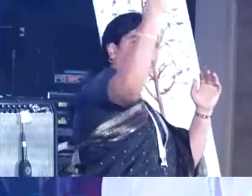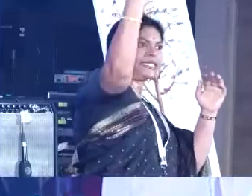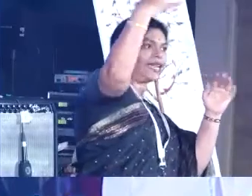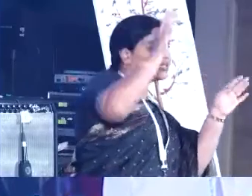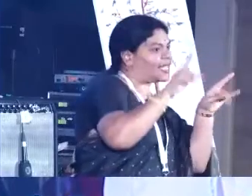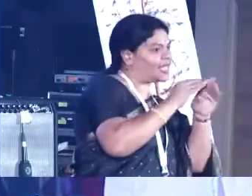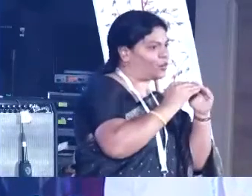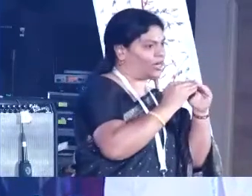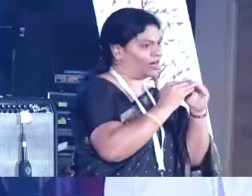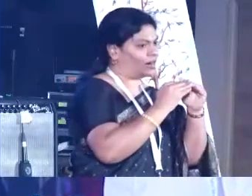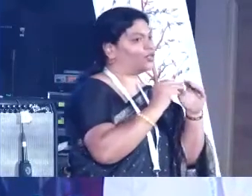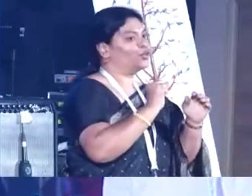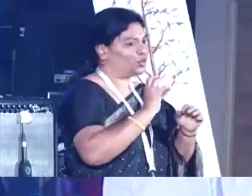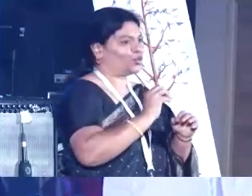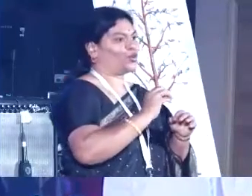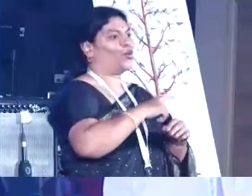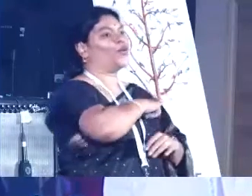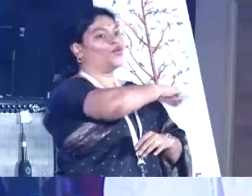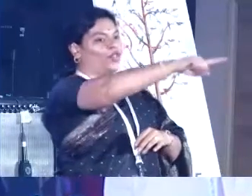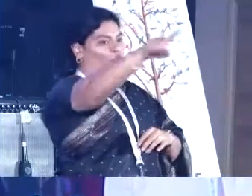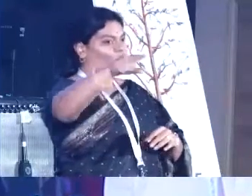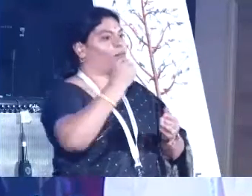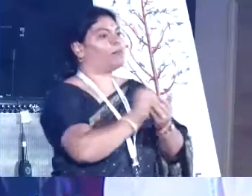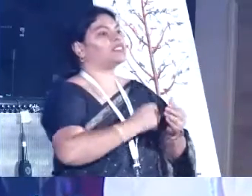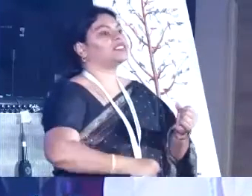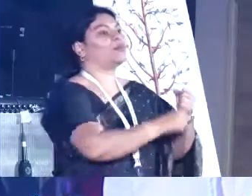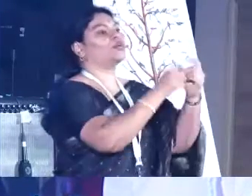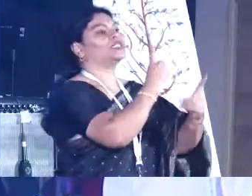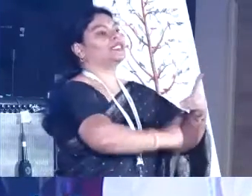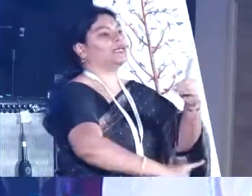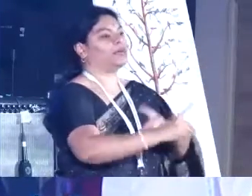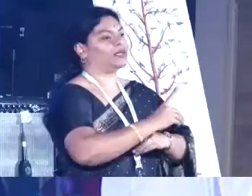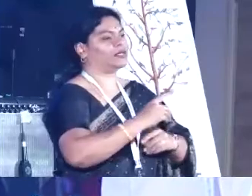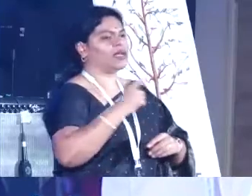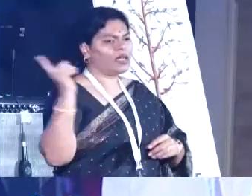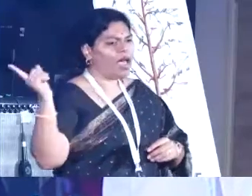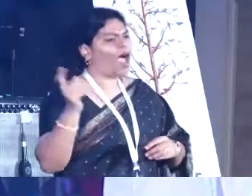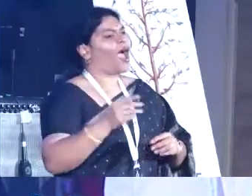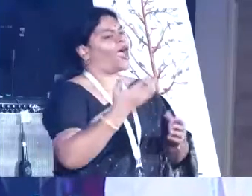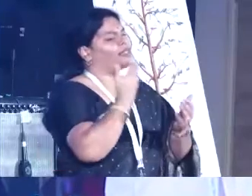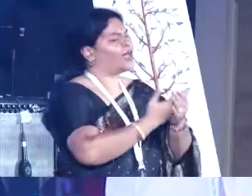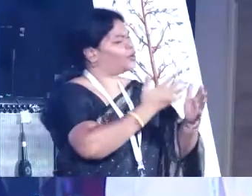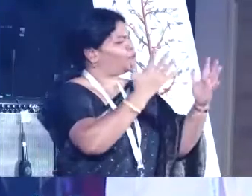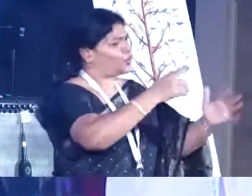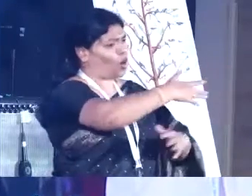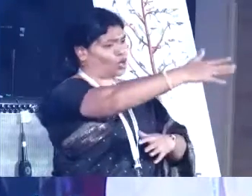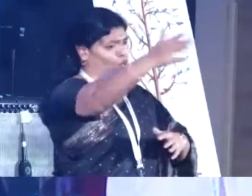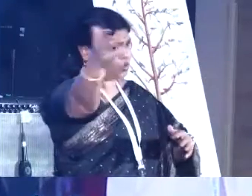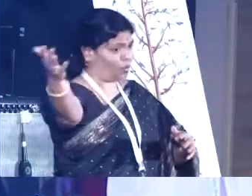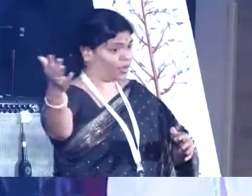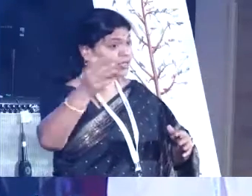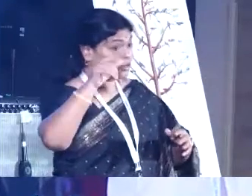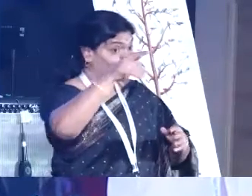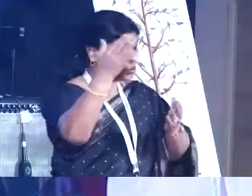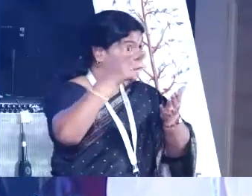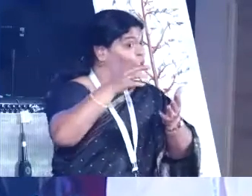आप सब उनकी मदद कीजिए। मैं आप सबको बहुत बहुत धन्यवाद करना चाहूँगी कि आप सब ने मुझे